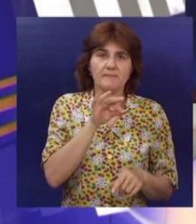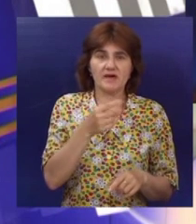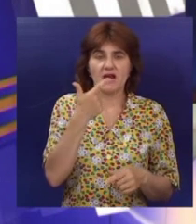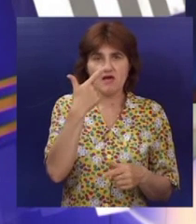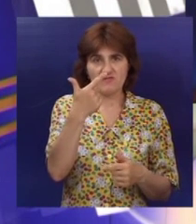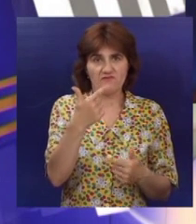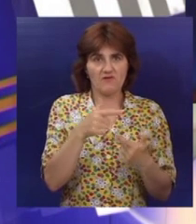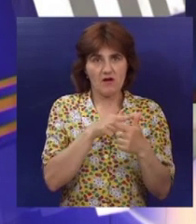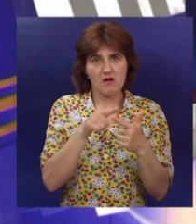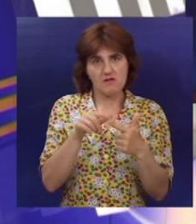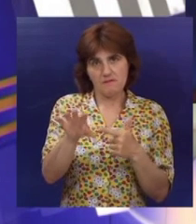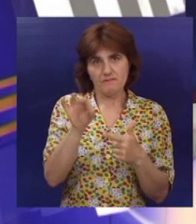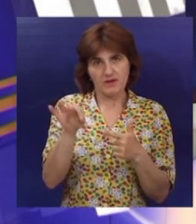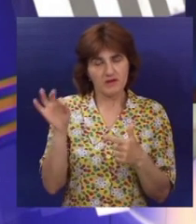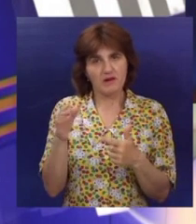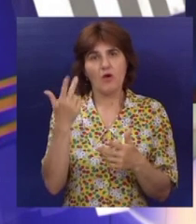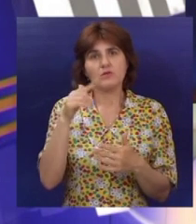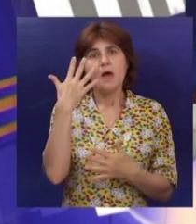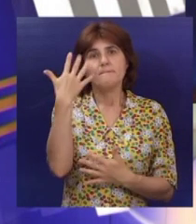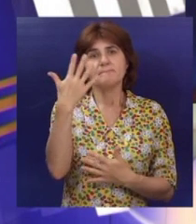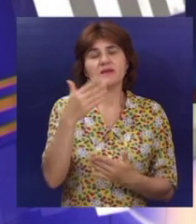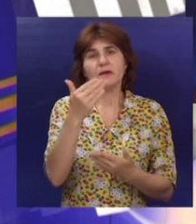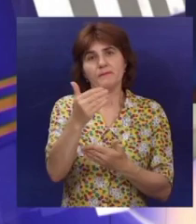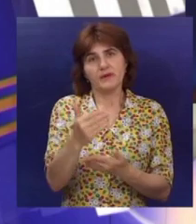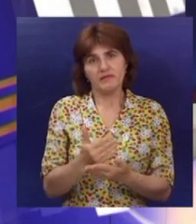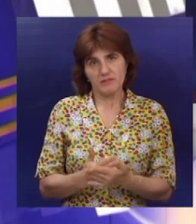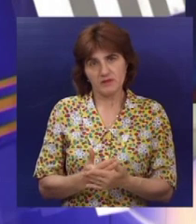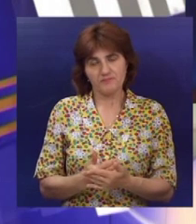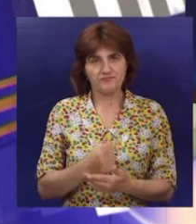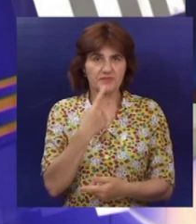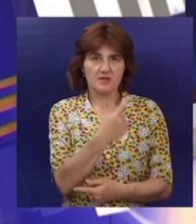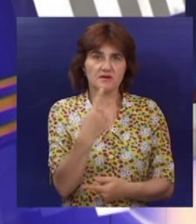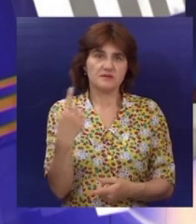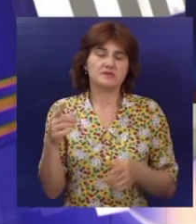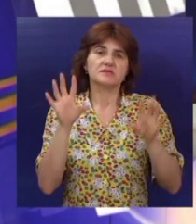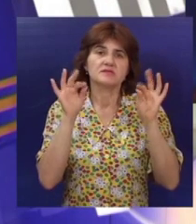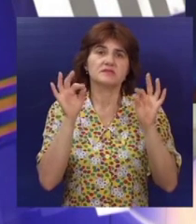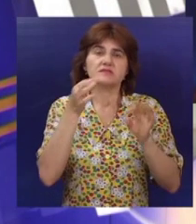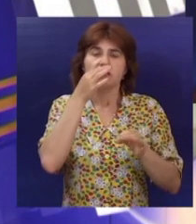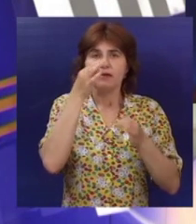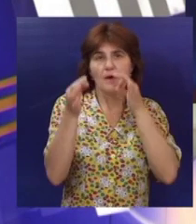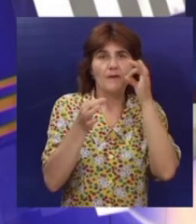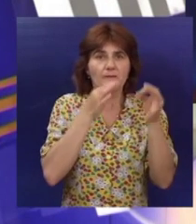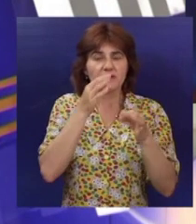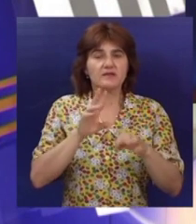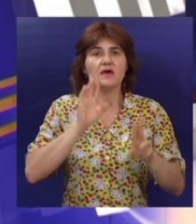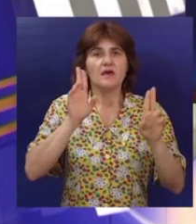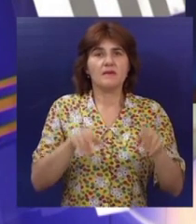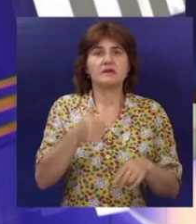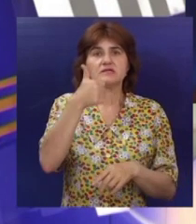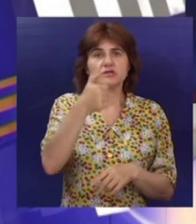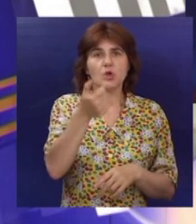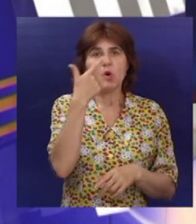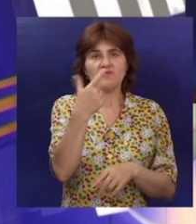dva od pet ponuđenih predmeta. Iz svakog predmeta kandidati su imali po 10 pitanja i 120 minuta